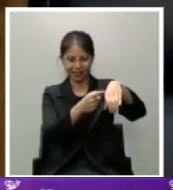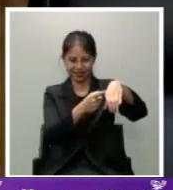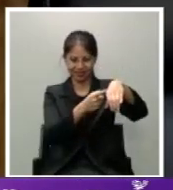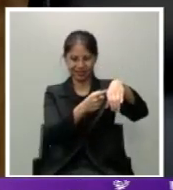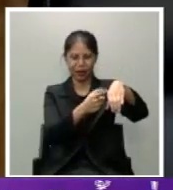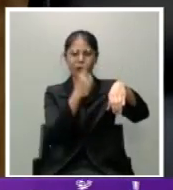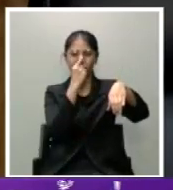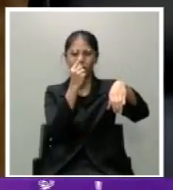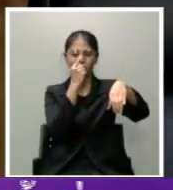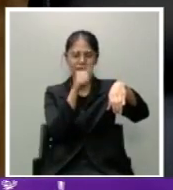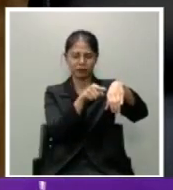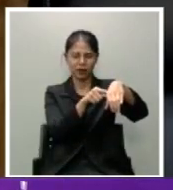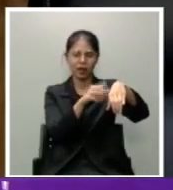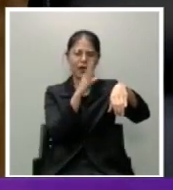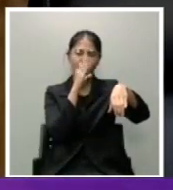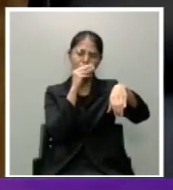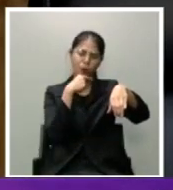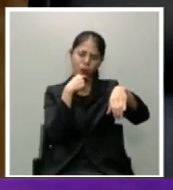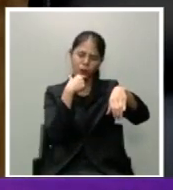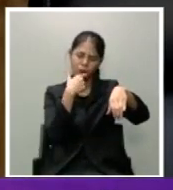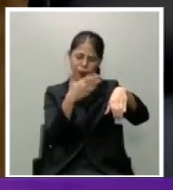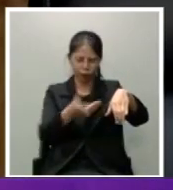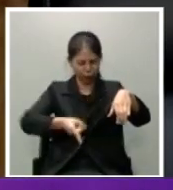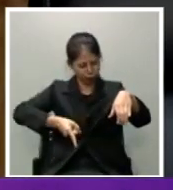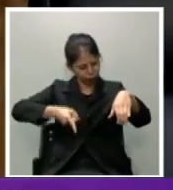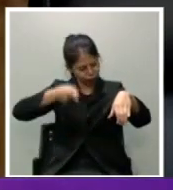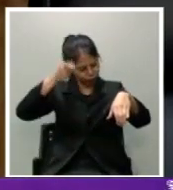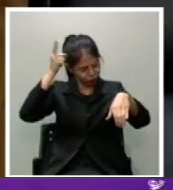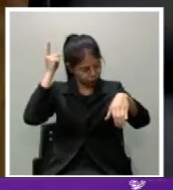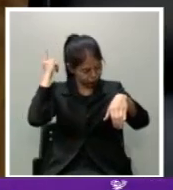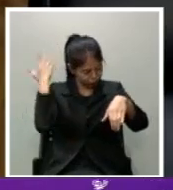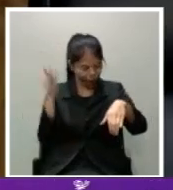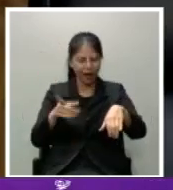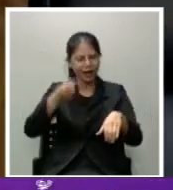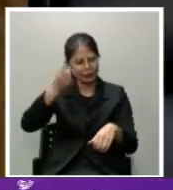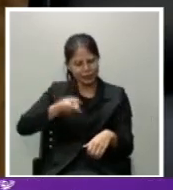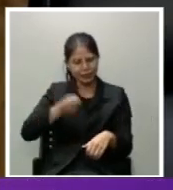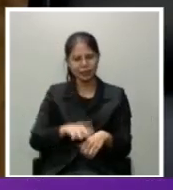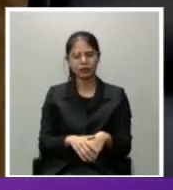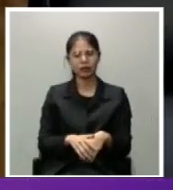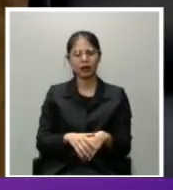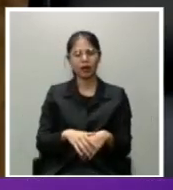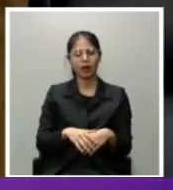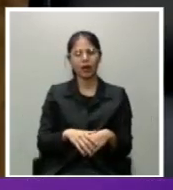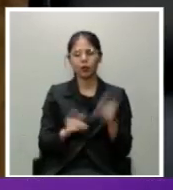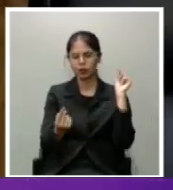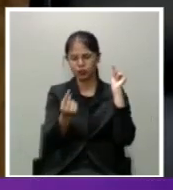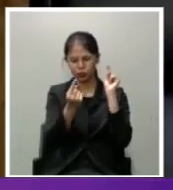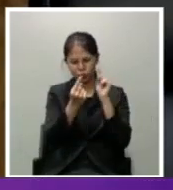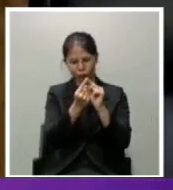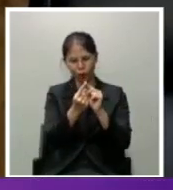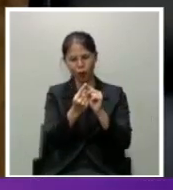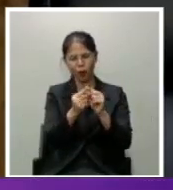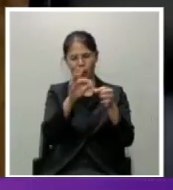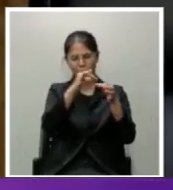อริสซึ่งพูดกันมายาวนานนานจริงๆสำนวนไทยอะไรที่ยาวนานซับซ้อนเราเรียกว่ายาวมันร